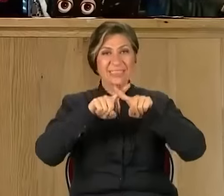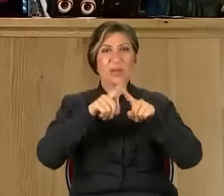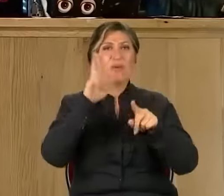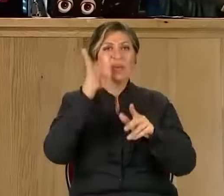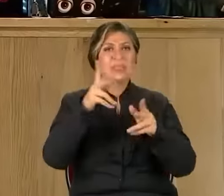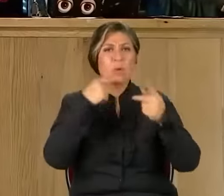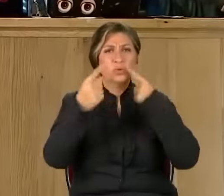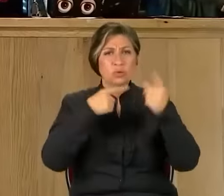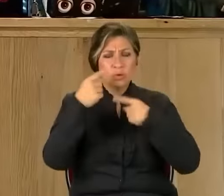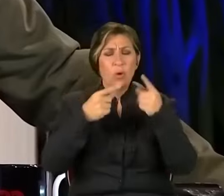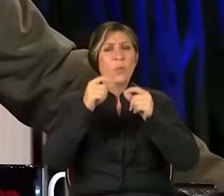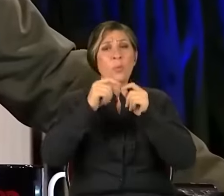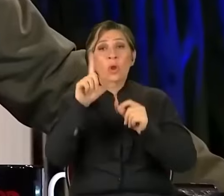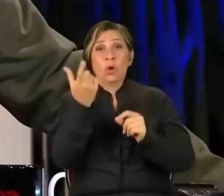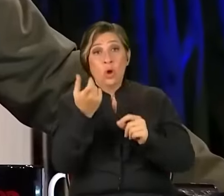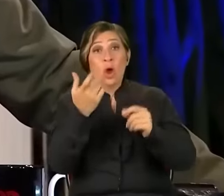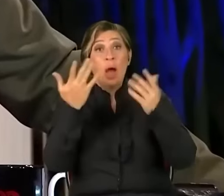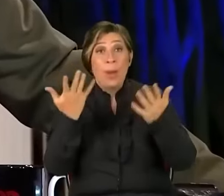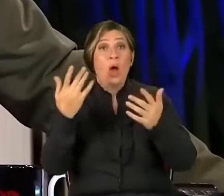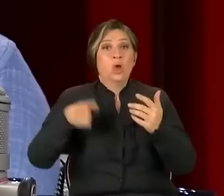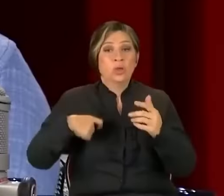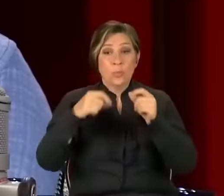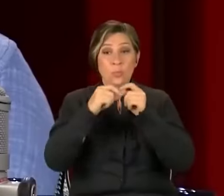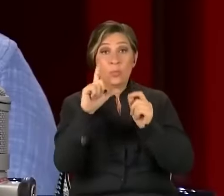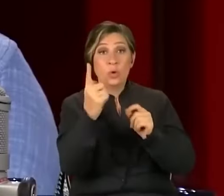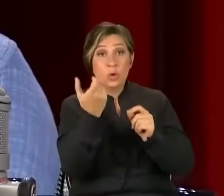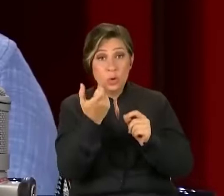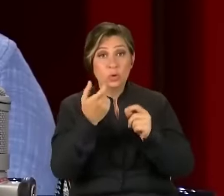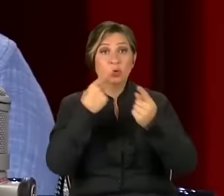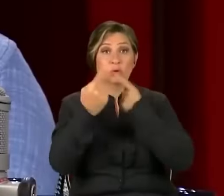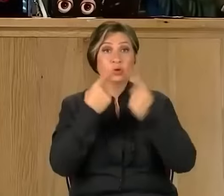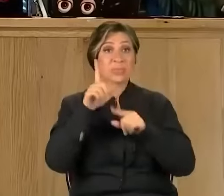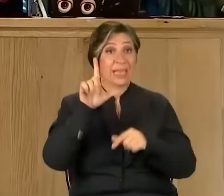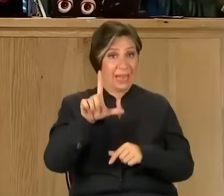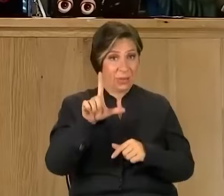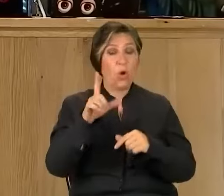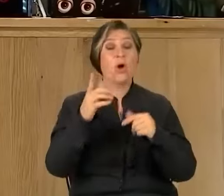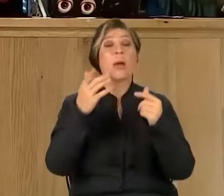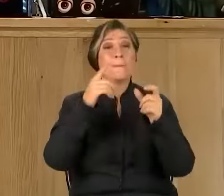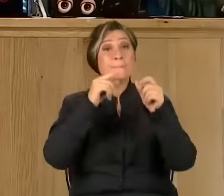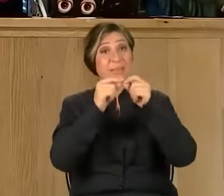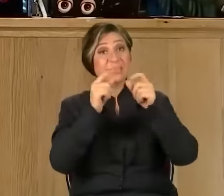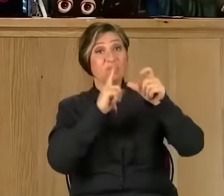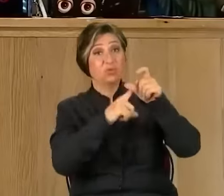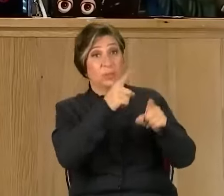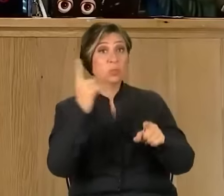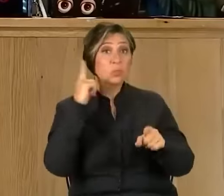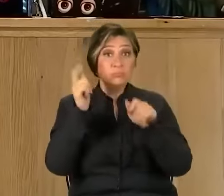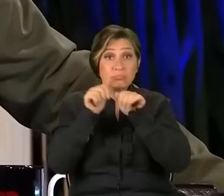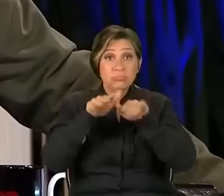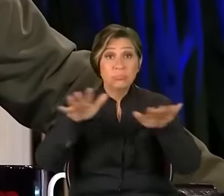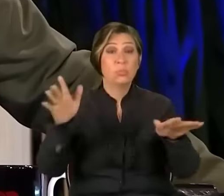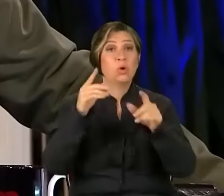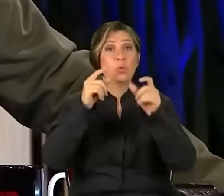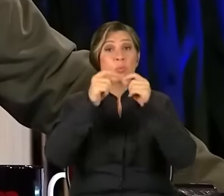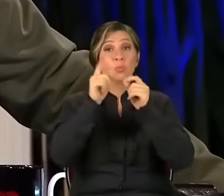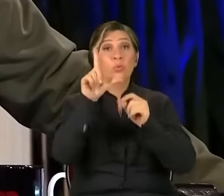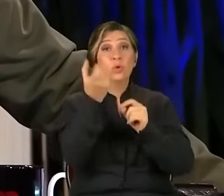oldular. Puhu'dan ya da Blue TV'den ama özellikle Blue TV'den de tabii söz edilmesi gerekiyor. Behzat Ç'nin başlayacağı duyulduktan sonra